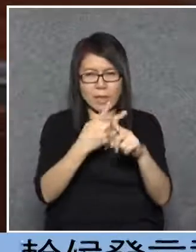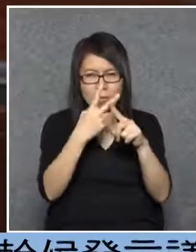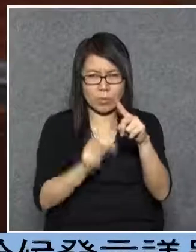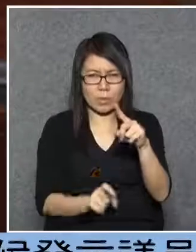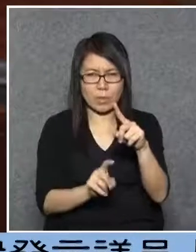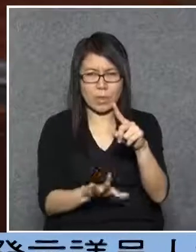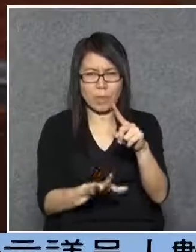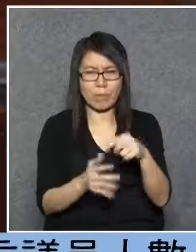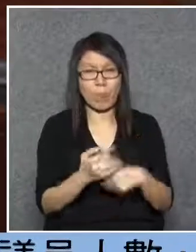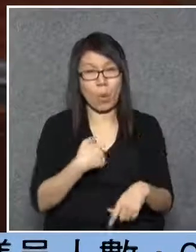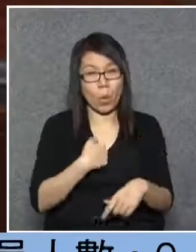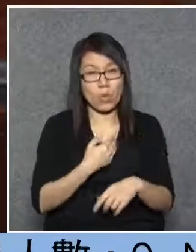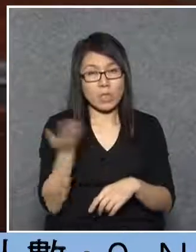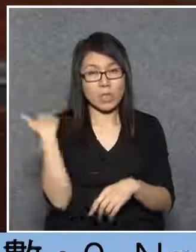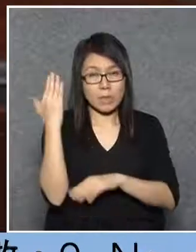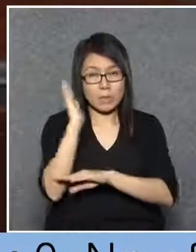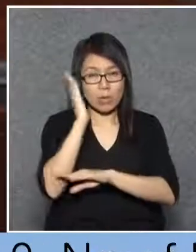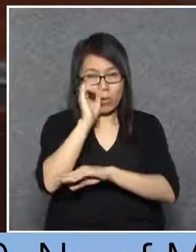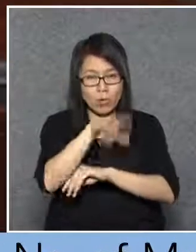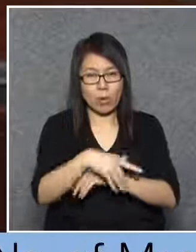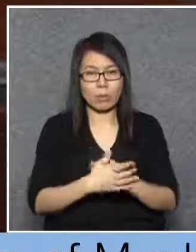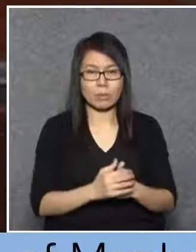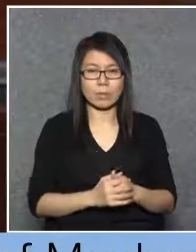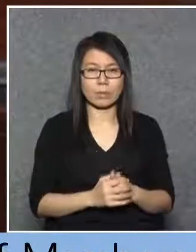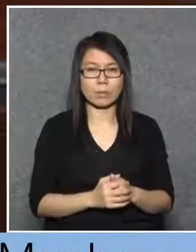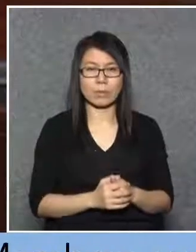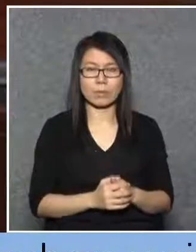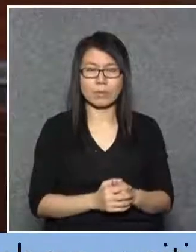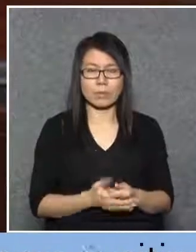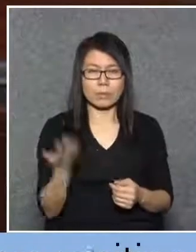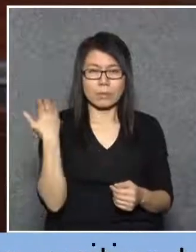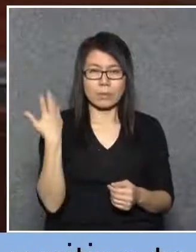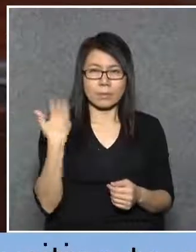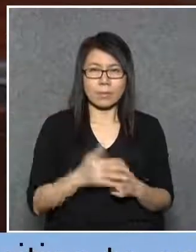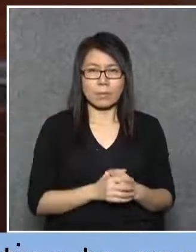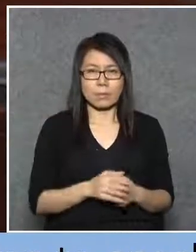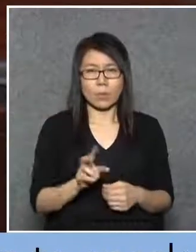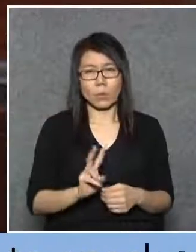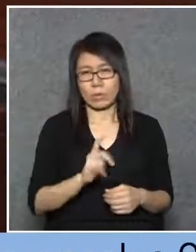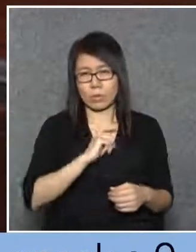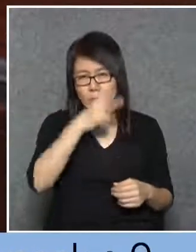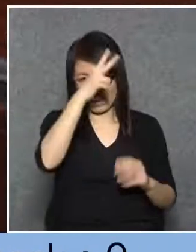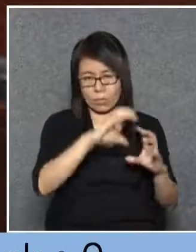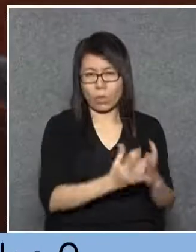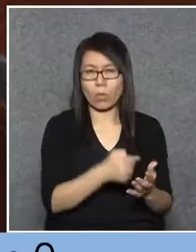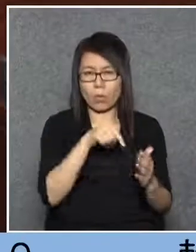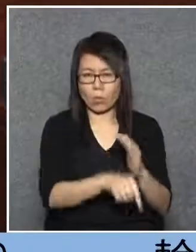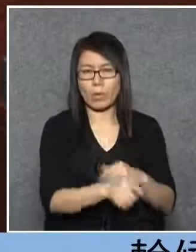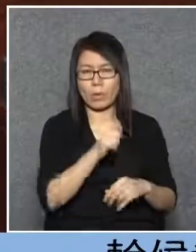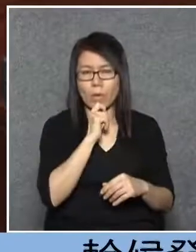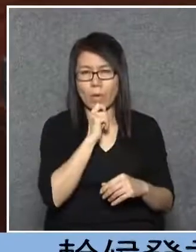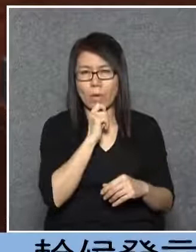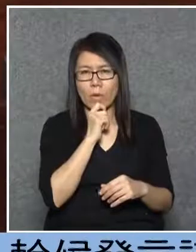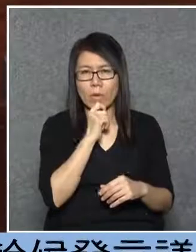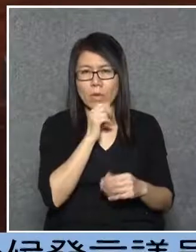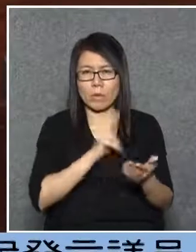日我當時的發言。當時我仍屬某個政黨，我都在政黨內部三次給信